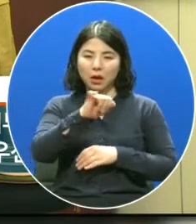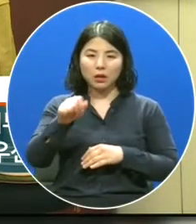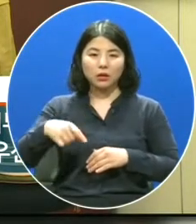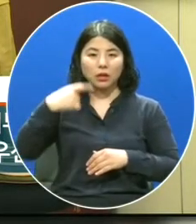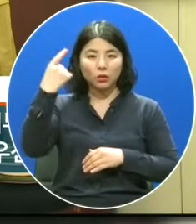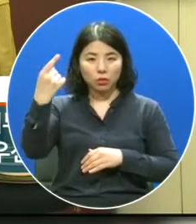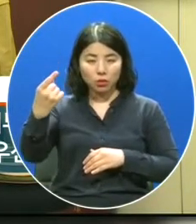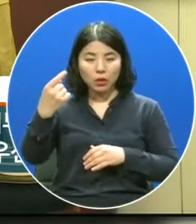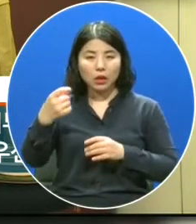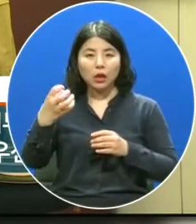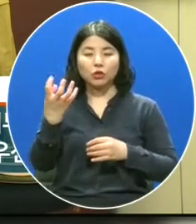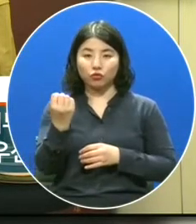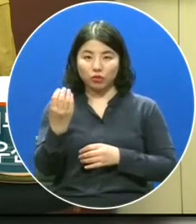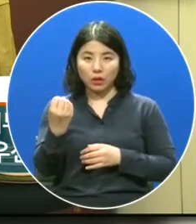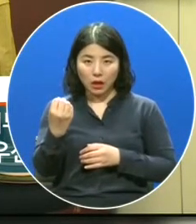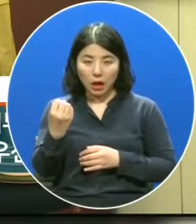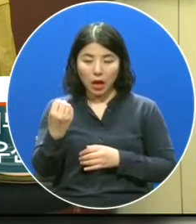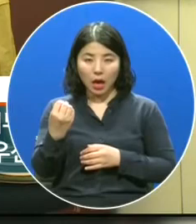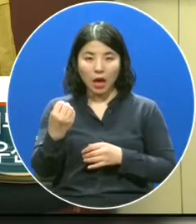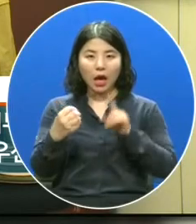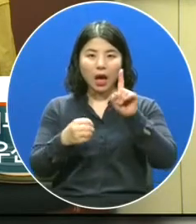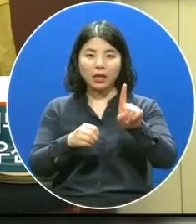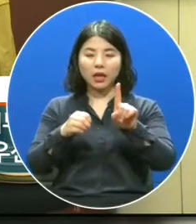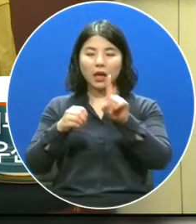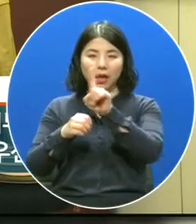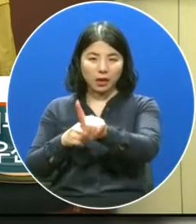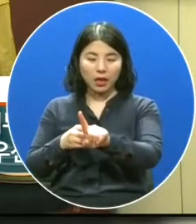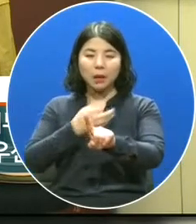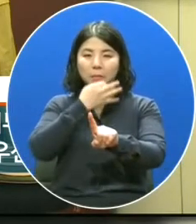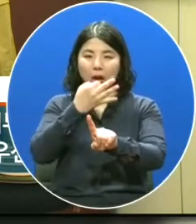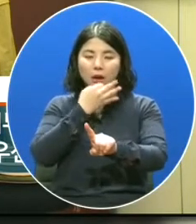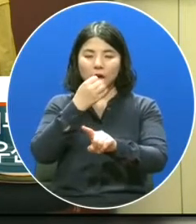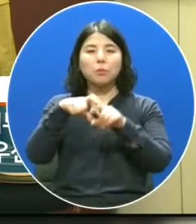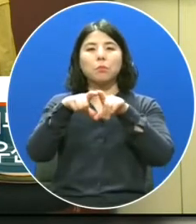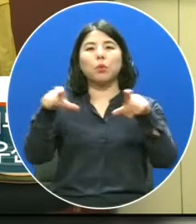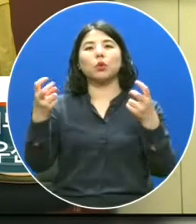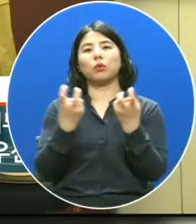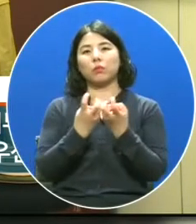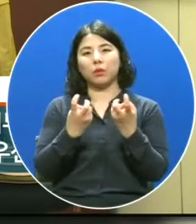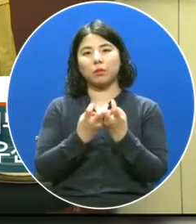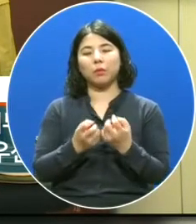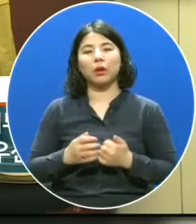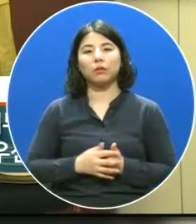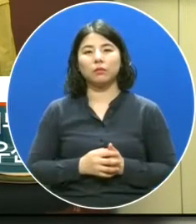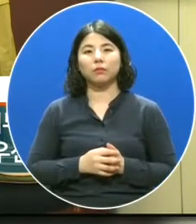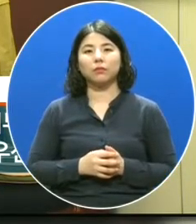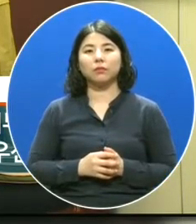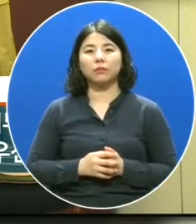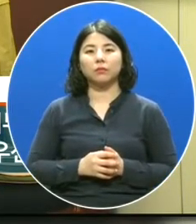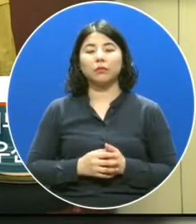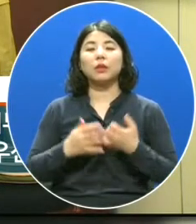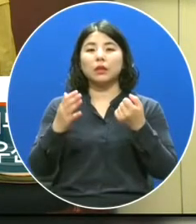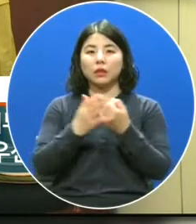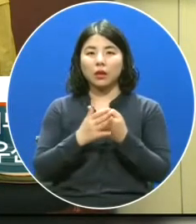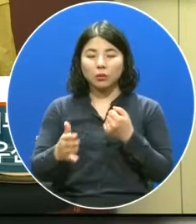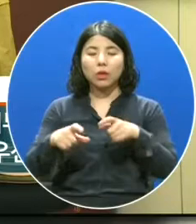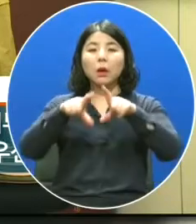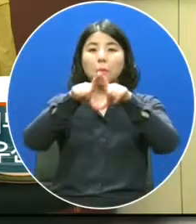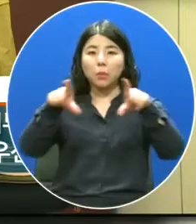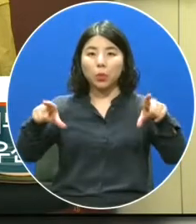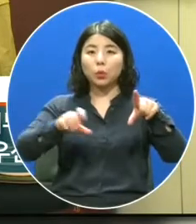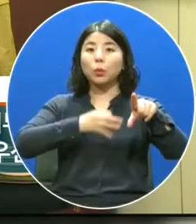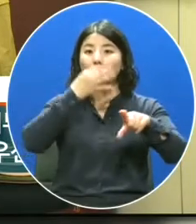하지만 바이러스 뒤에 붙는 숫자는 통상적으로 숫자를 하나씩 발음하는 것이 일반적인 방법입니다.